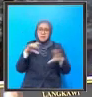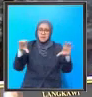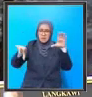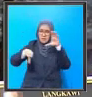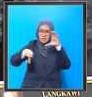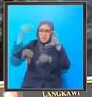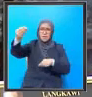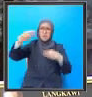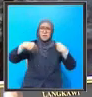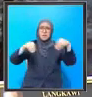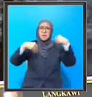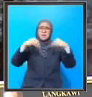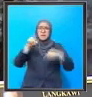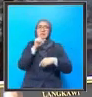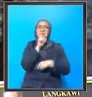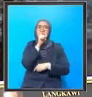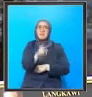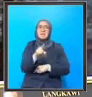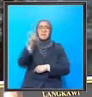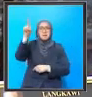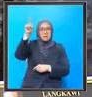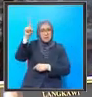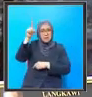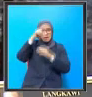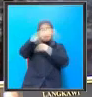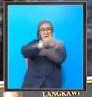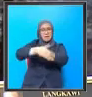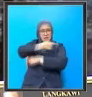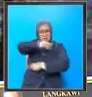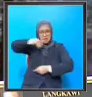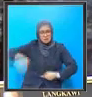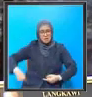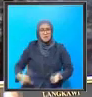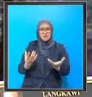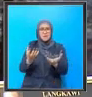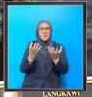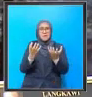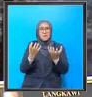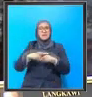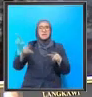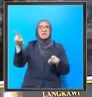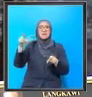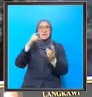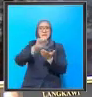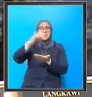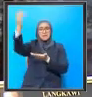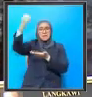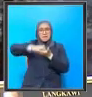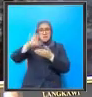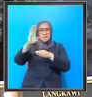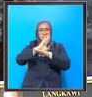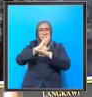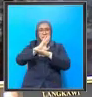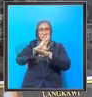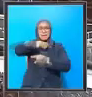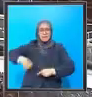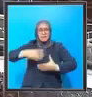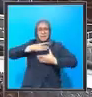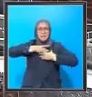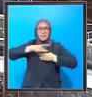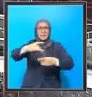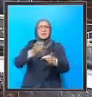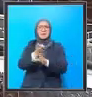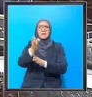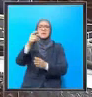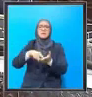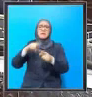ada di negara China dan pelapor daripada Cina juga berminat dalam bidang ini tetapi sayangnya sekarang